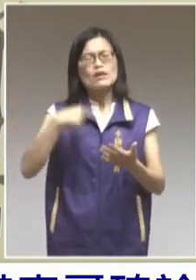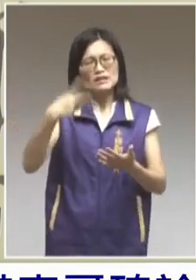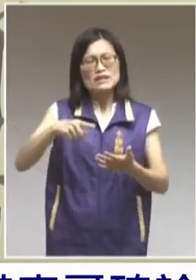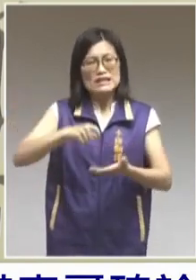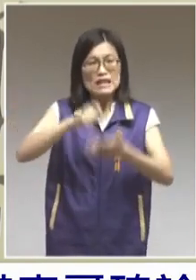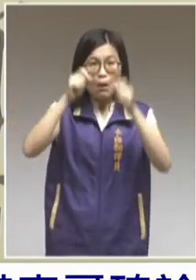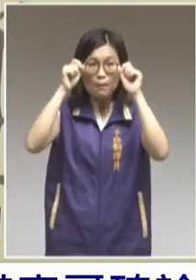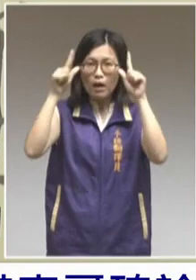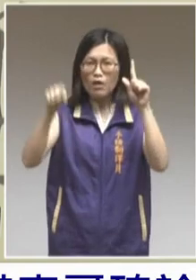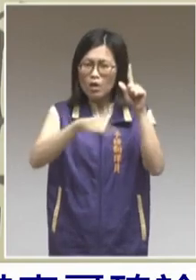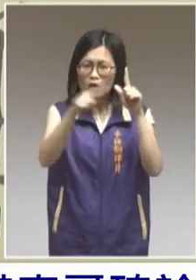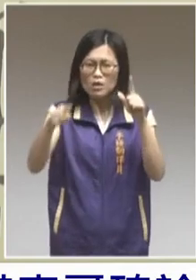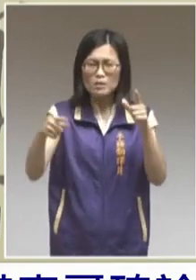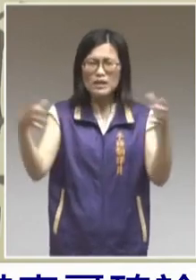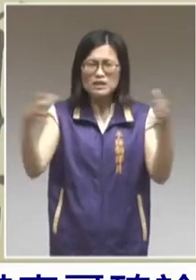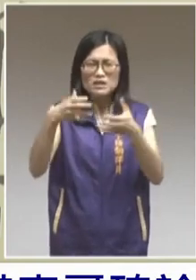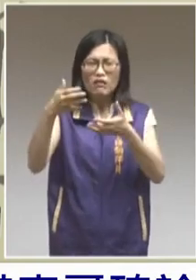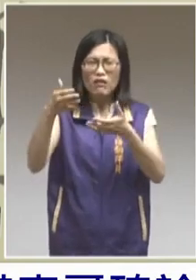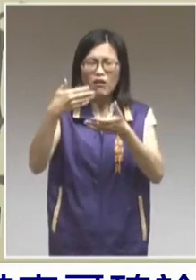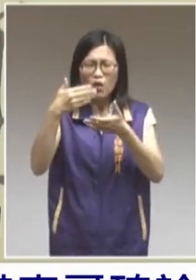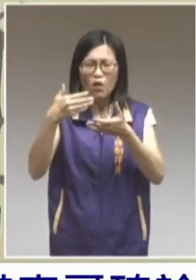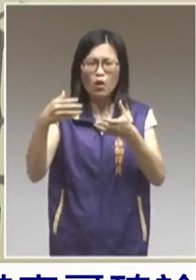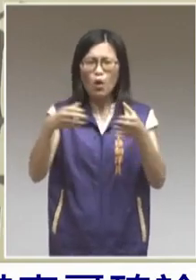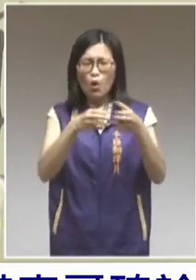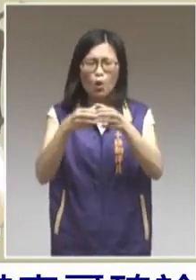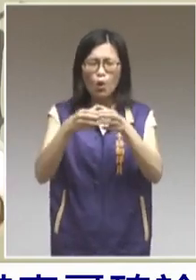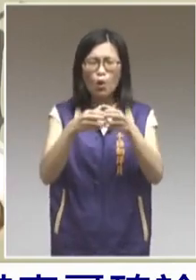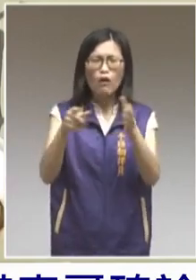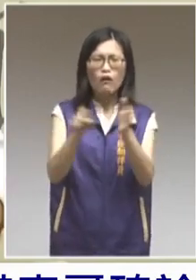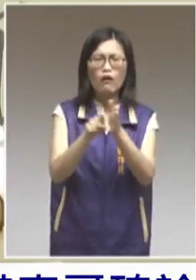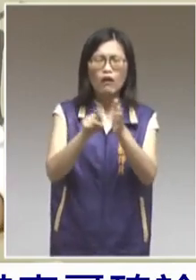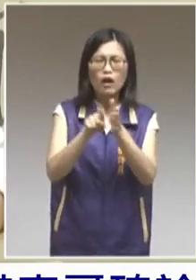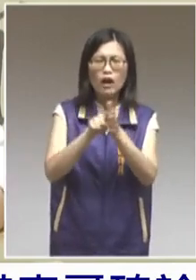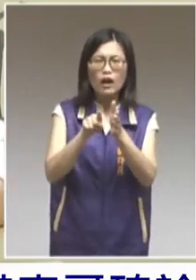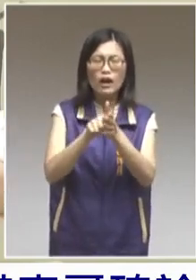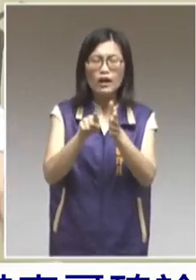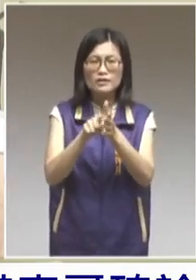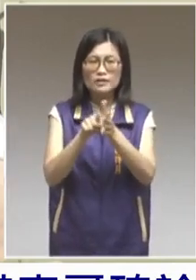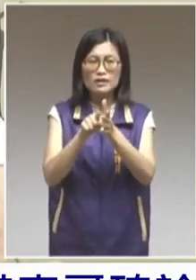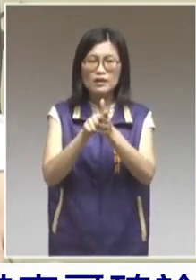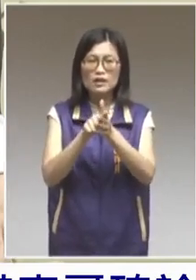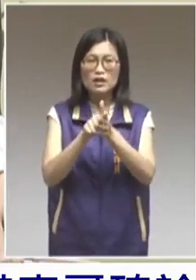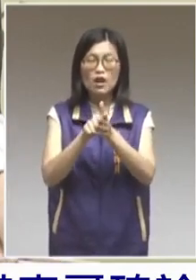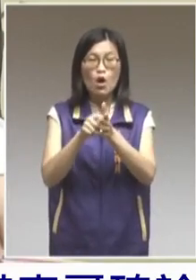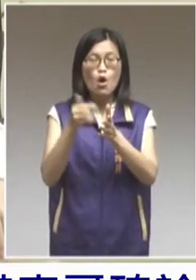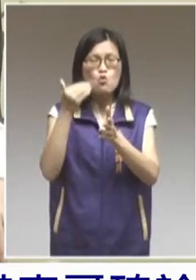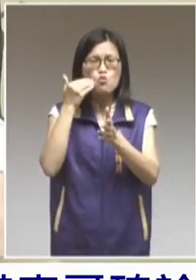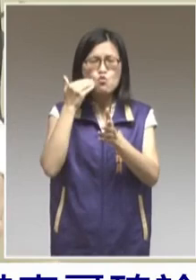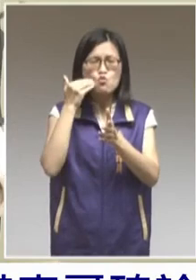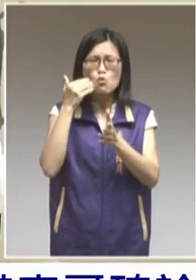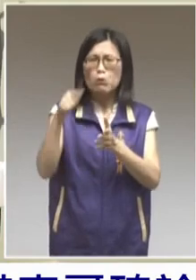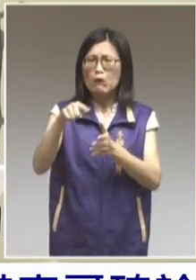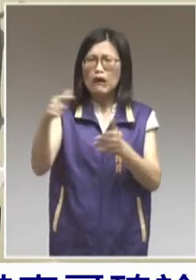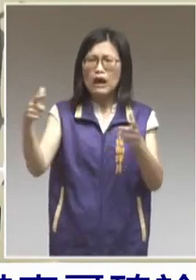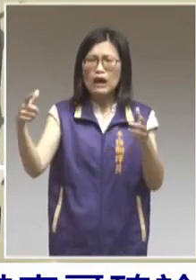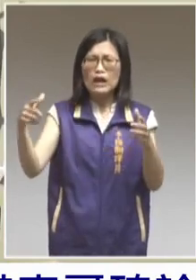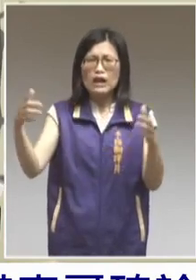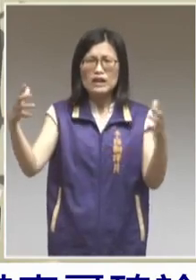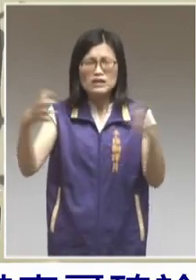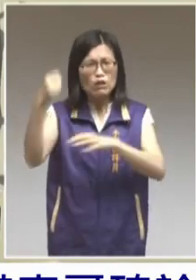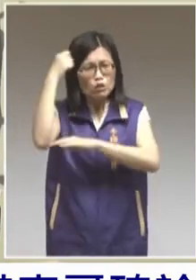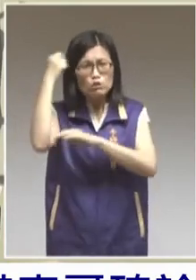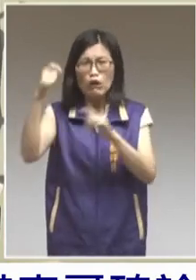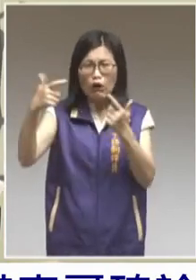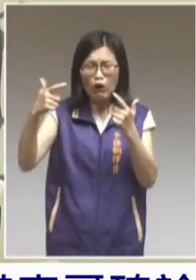在聚会的时候就能够尽量，假如说这不是同住家人之间彼此的聚